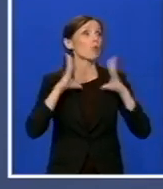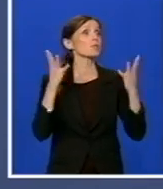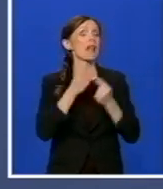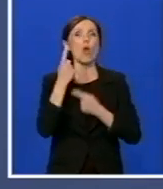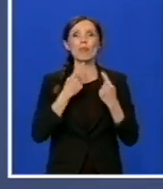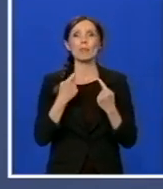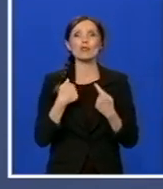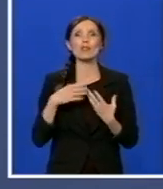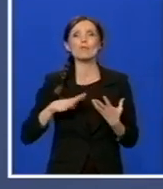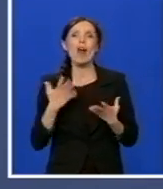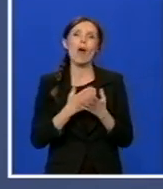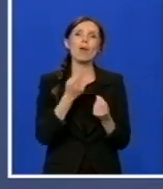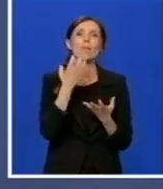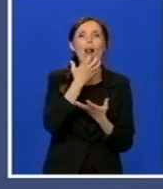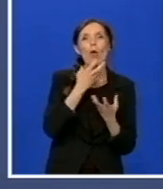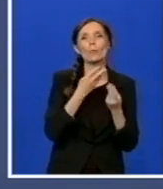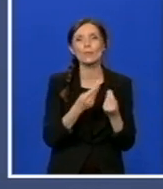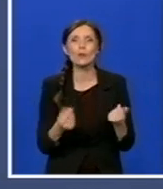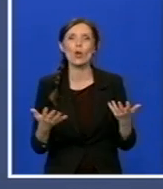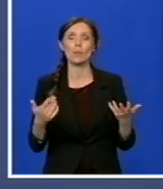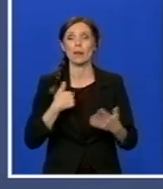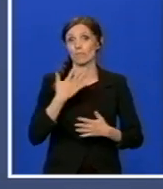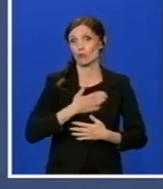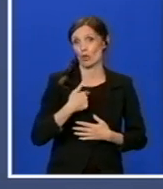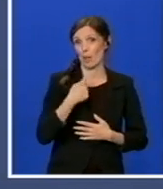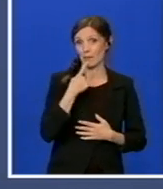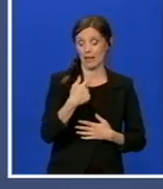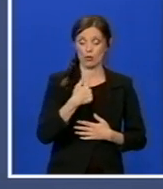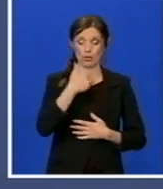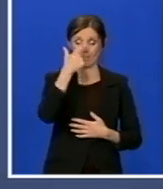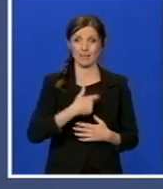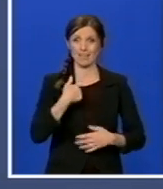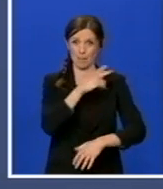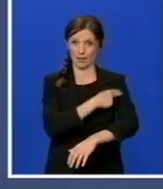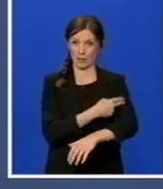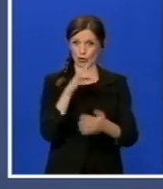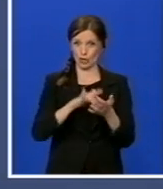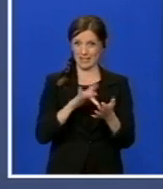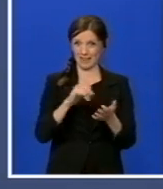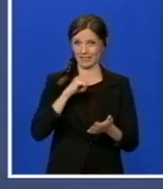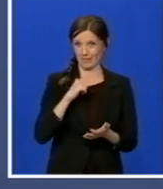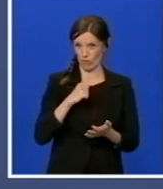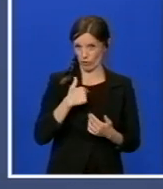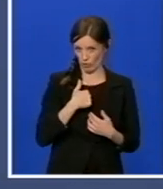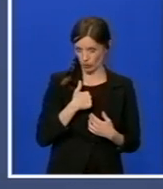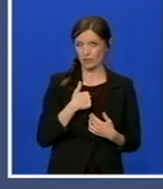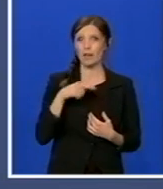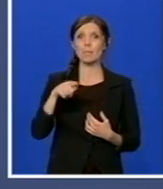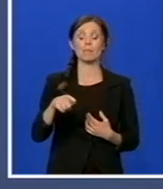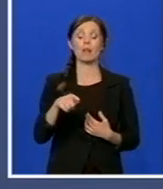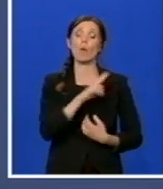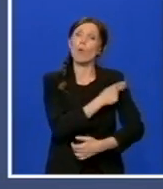priči. Ja bih želela da vam kažem da ja dolazim iz Kliničkog centra Vojvodine u kome se leči do